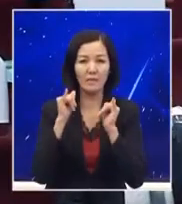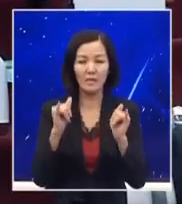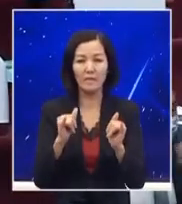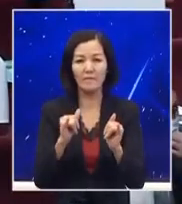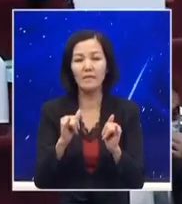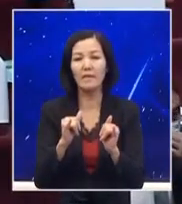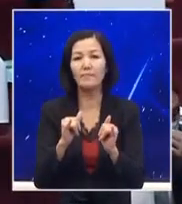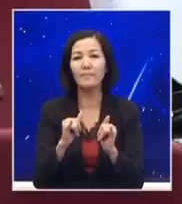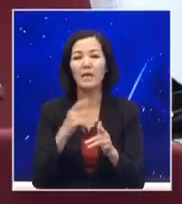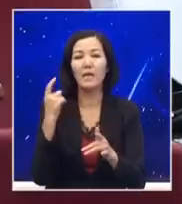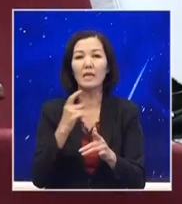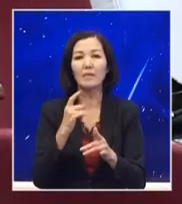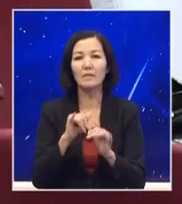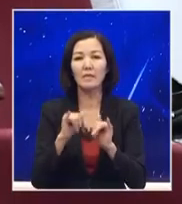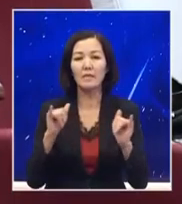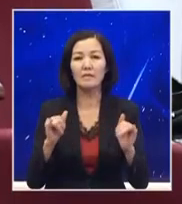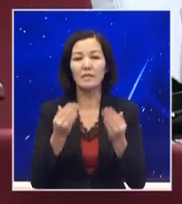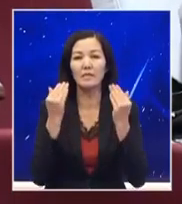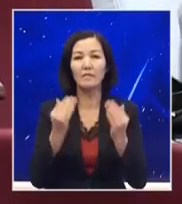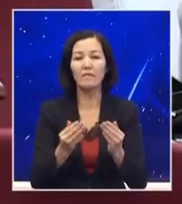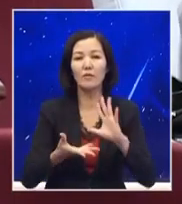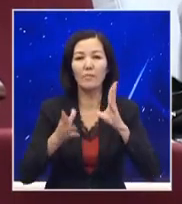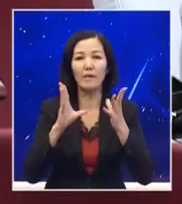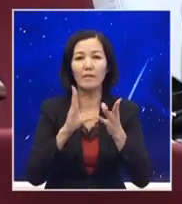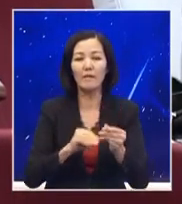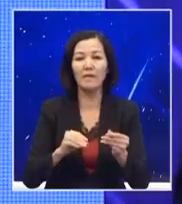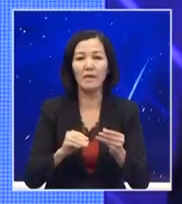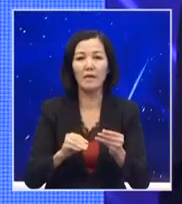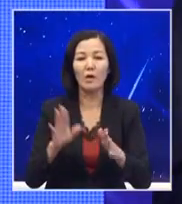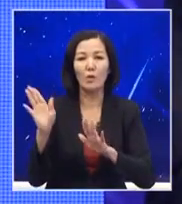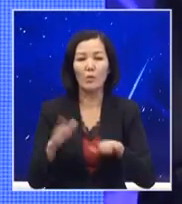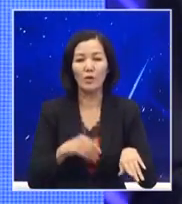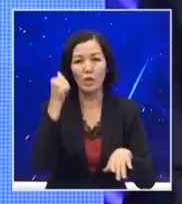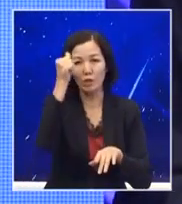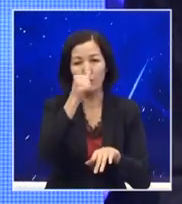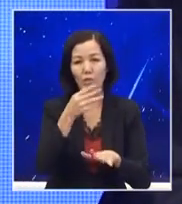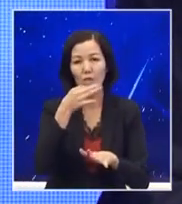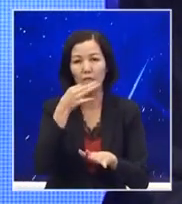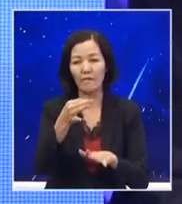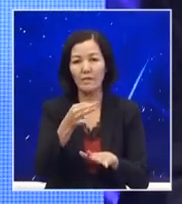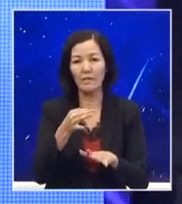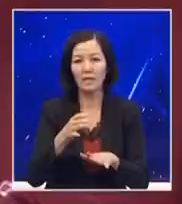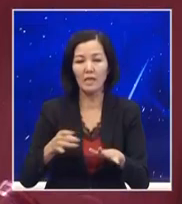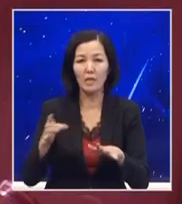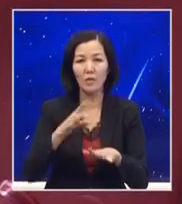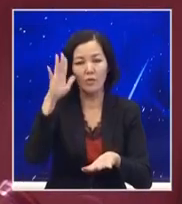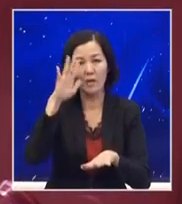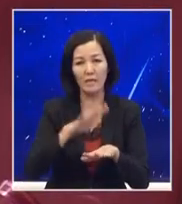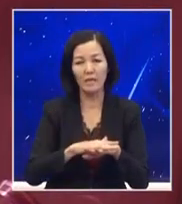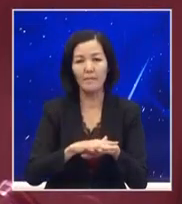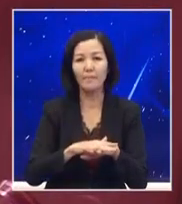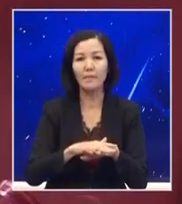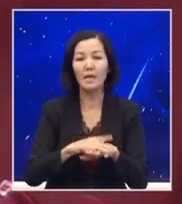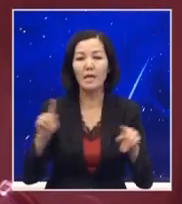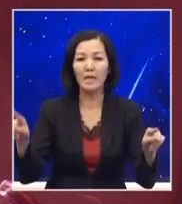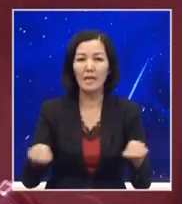его социально-экономического развития. Сегодня, подводя итоги уходящего года, Амандык Баталов отметил достижения региона, в числе которых и